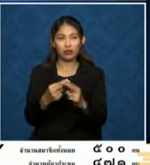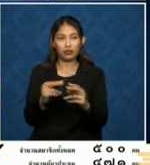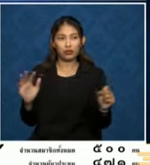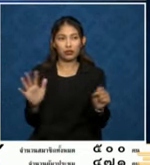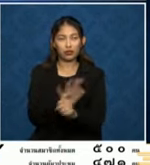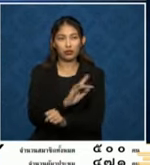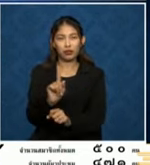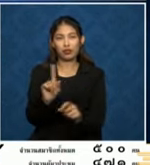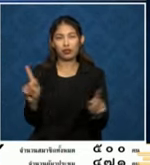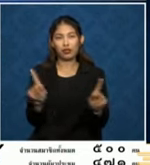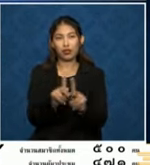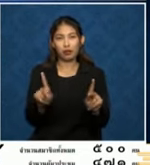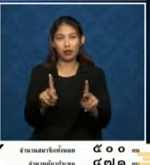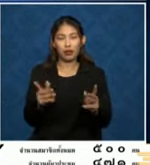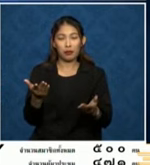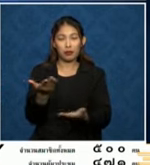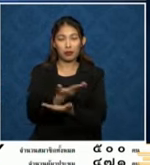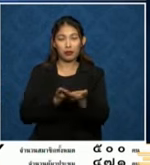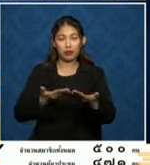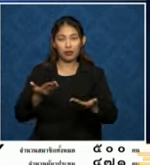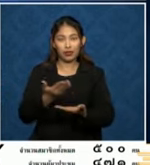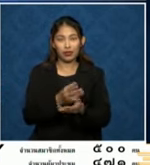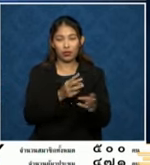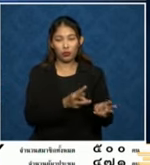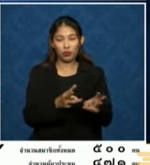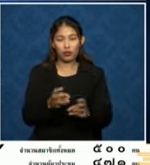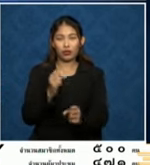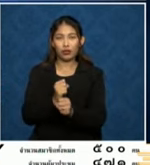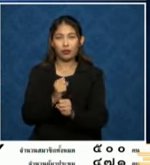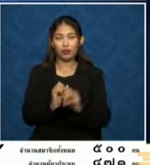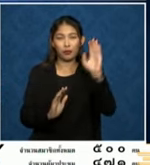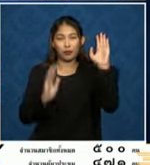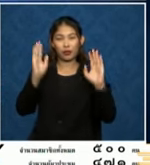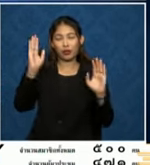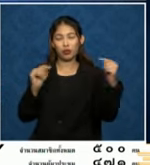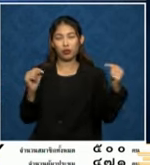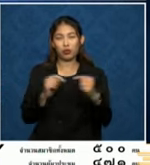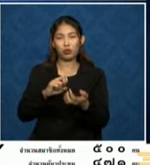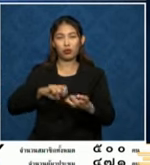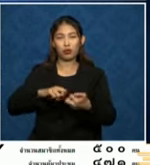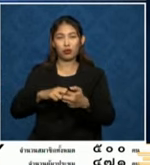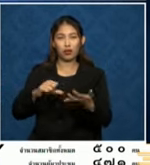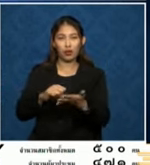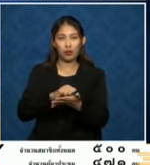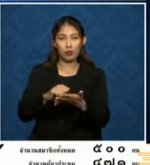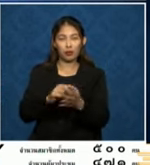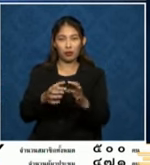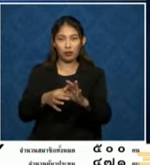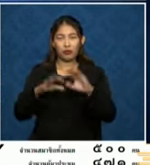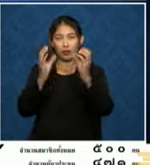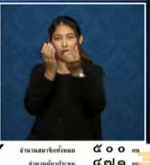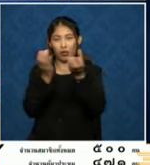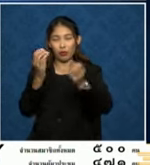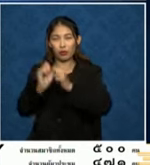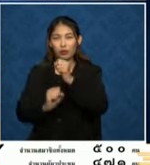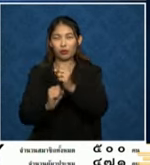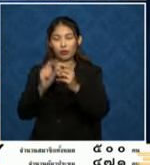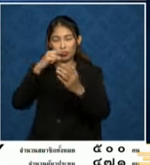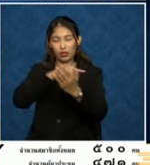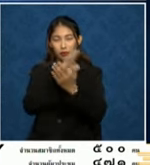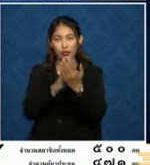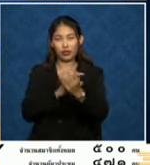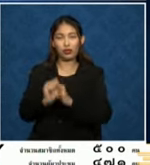ว่าคณะกรรมการเพื่อพิจารณาศึกษาแนวทางในการทำประชามติเพื่อแก้ไขปัญหาความเห็นที่แตกต่างในเรื่องรัฐธรรมนูญแห่งราชอาณาจักรไทย